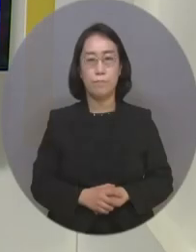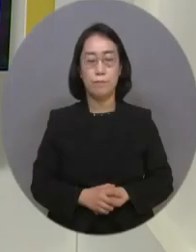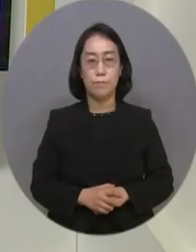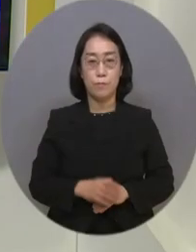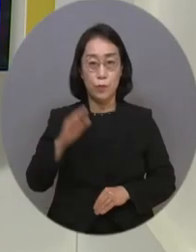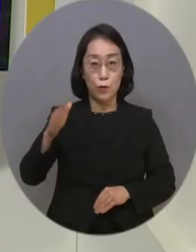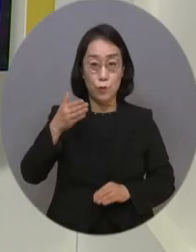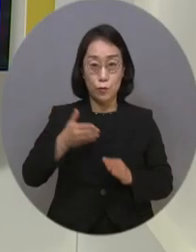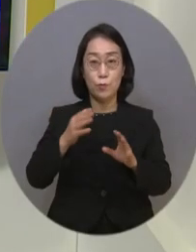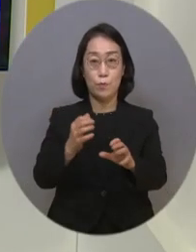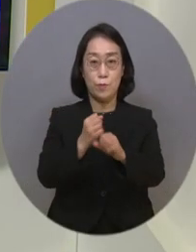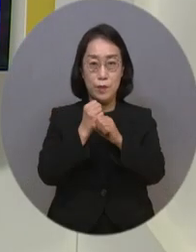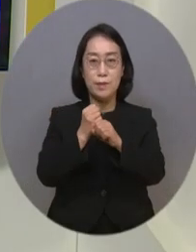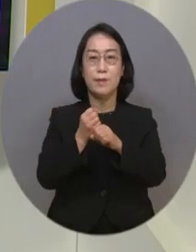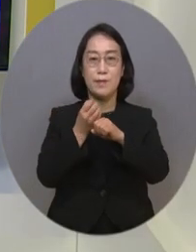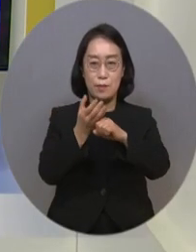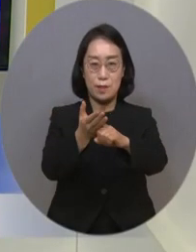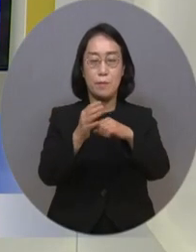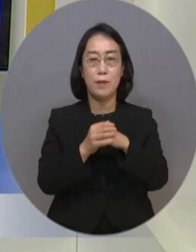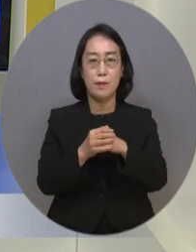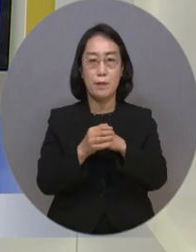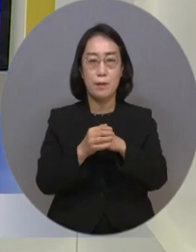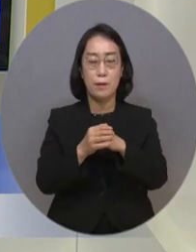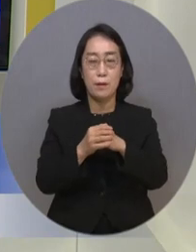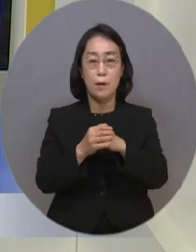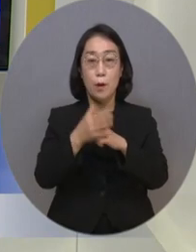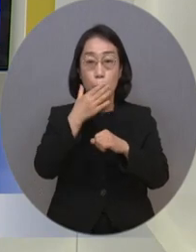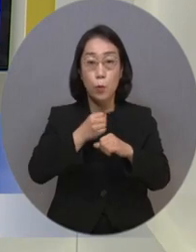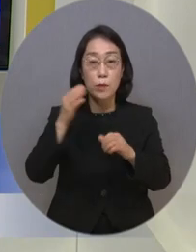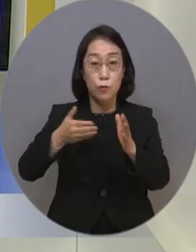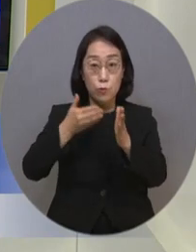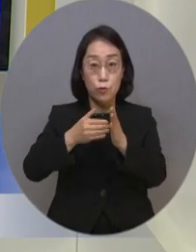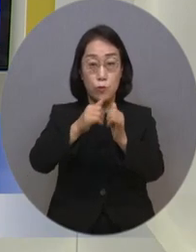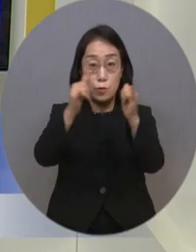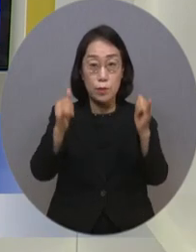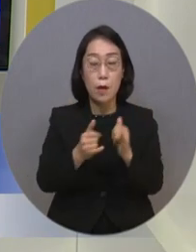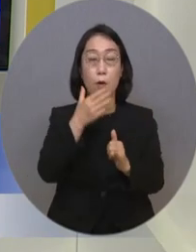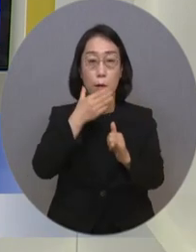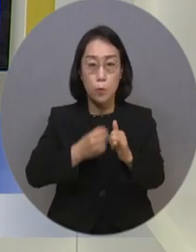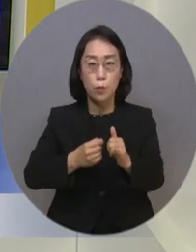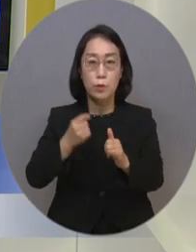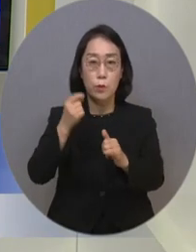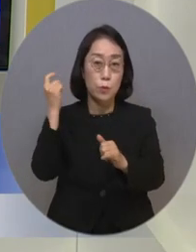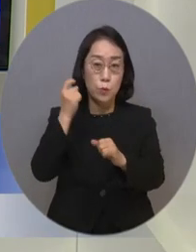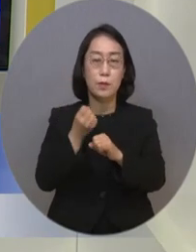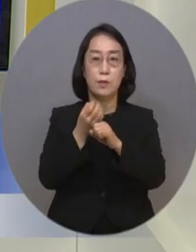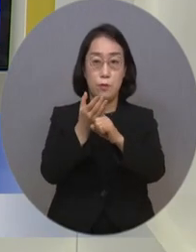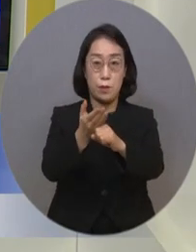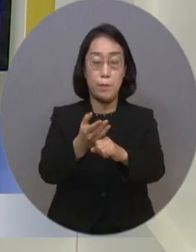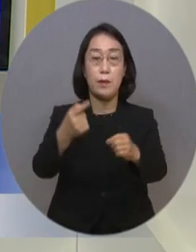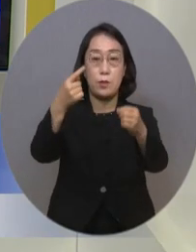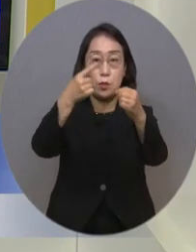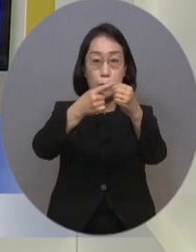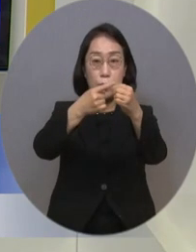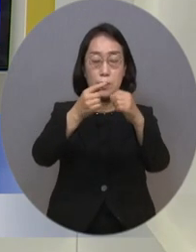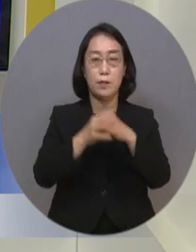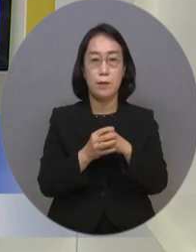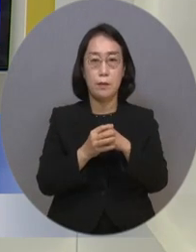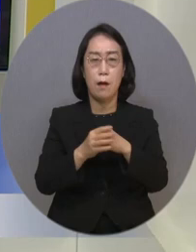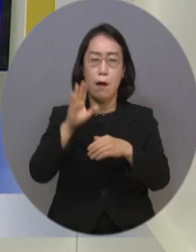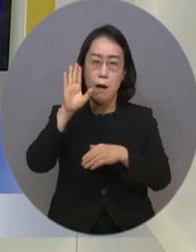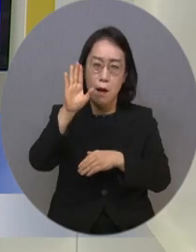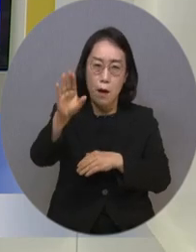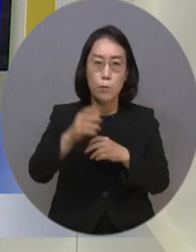웰페어 뉴스 브리핑 박정인입니다. 웰페어 뉴스와 함께 사회복지계 이슈를 만나봅니다. 첫 번째 기사입니다.